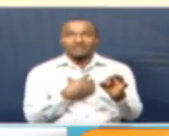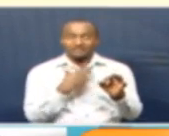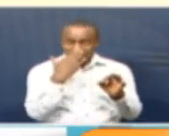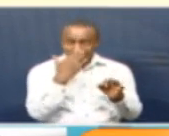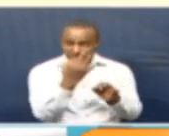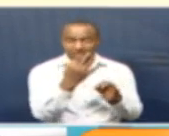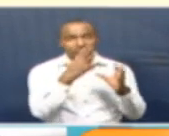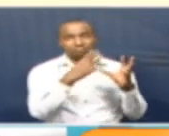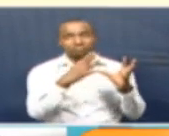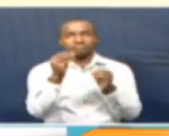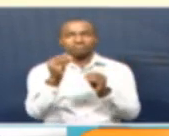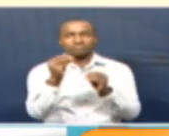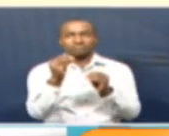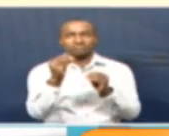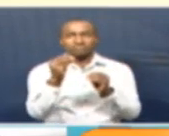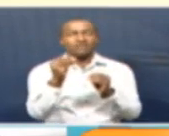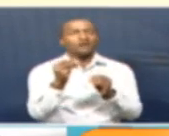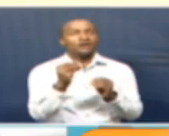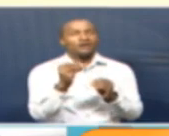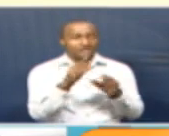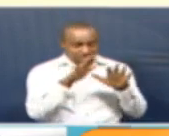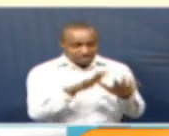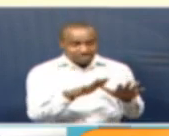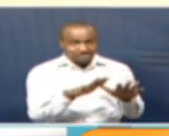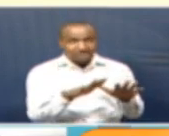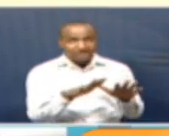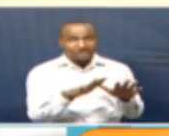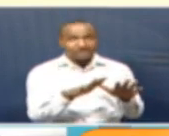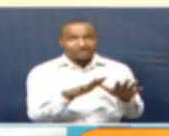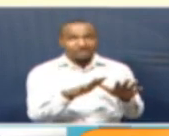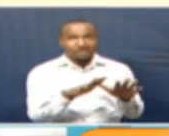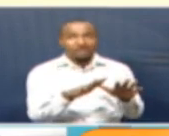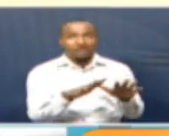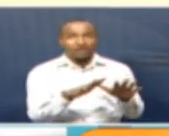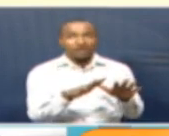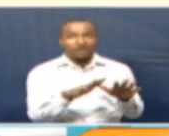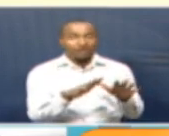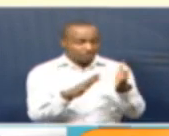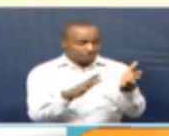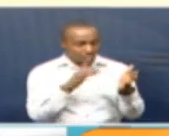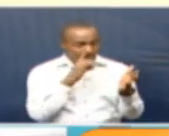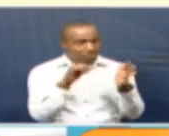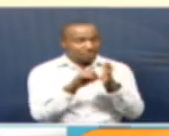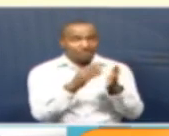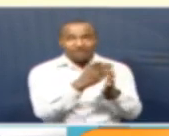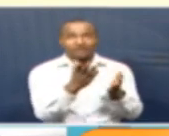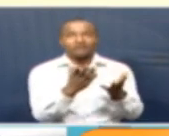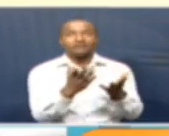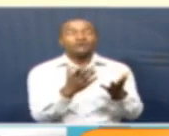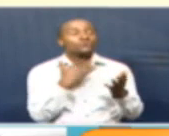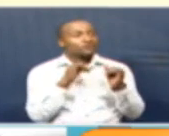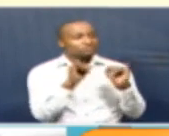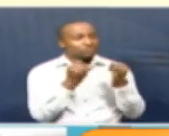tatu anaondoka. Sasa baadaye ukija kukaa, kwa sababu kuna mambo mengi ya mwandani ya chumbani, mwataka